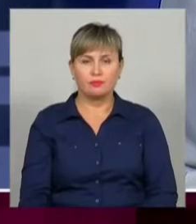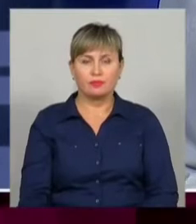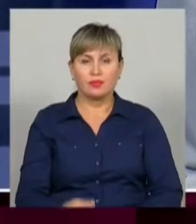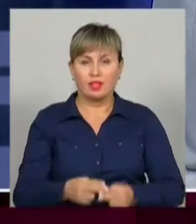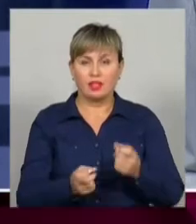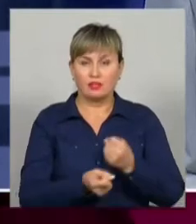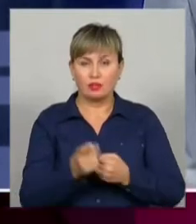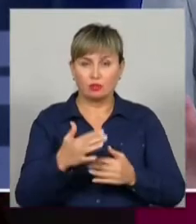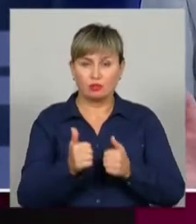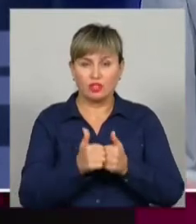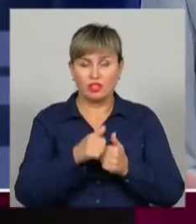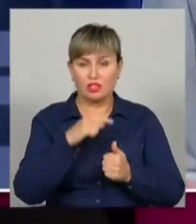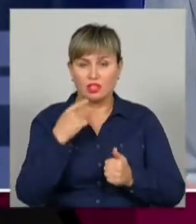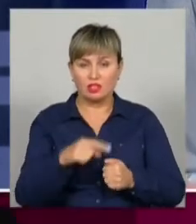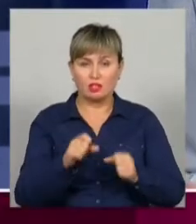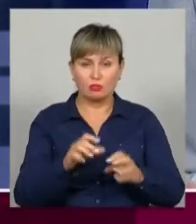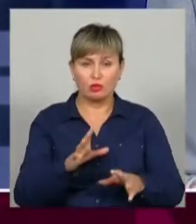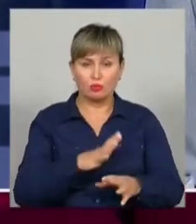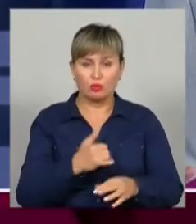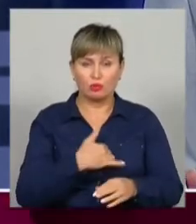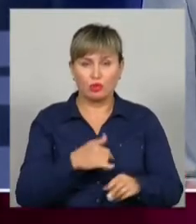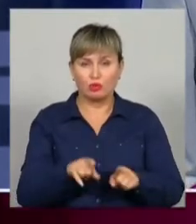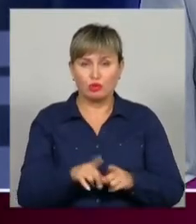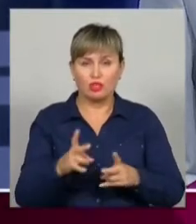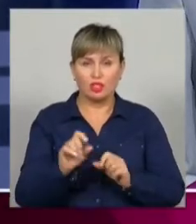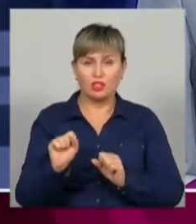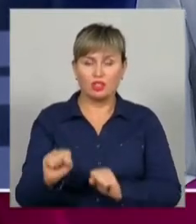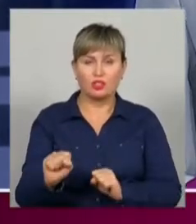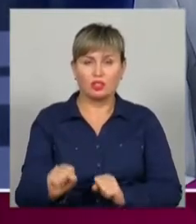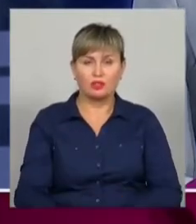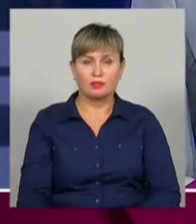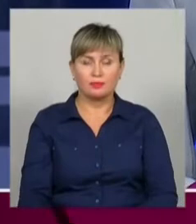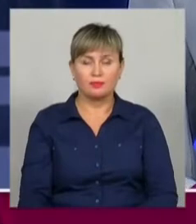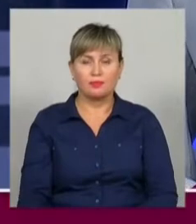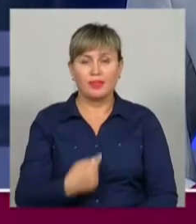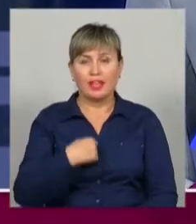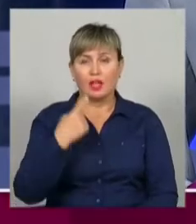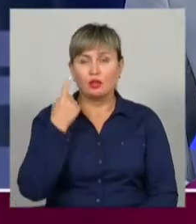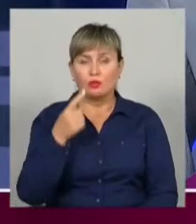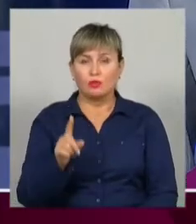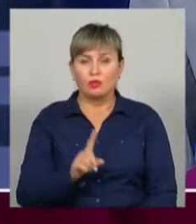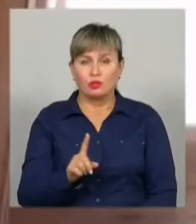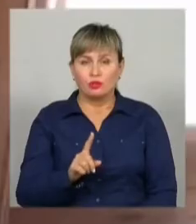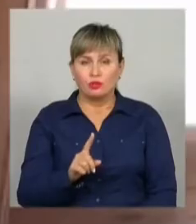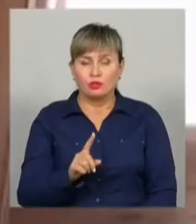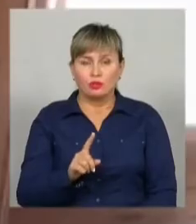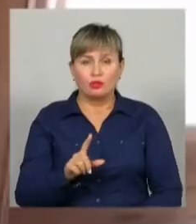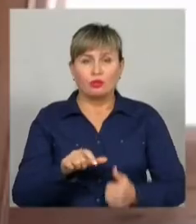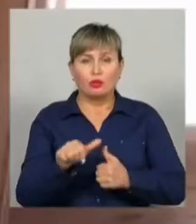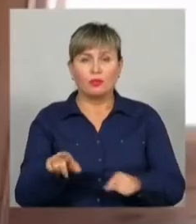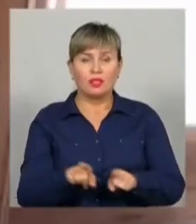в соседней России. Может, нам пора усилить меры безопасности? Ну, я думаю, что кроме таких